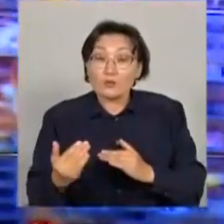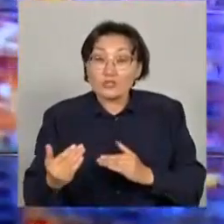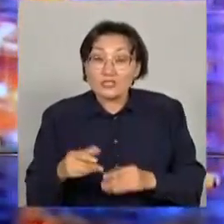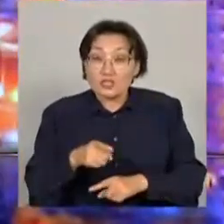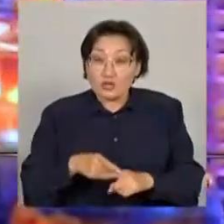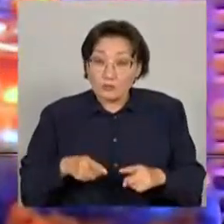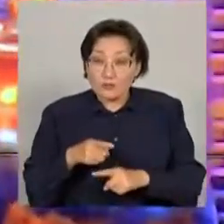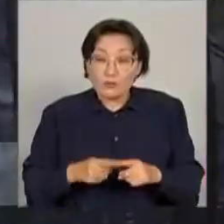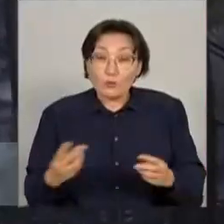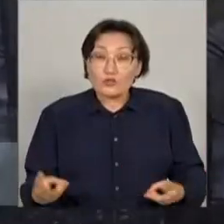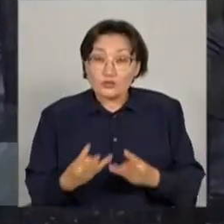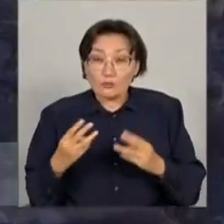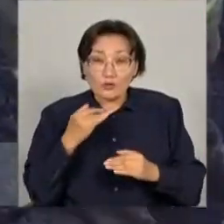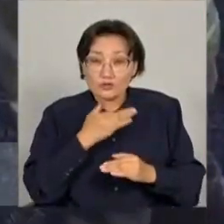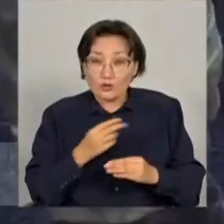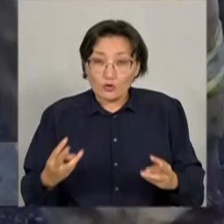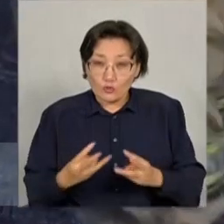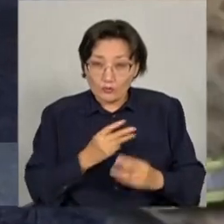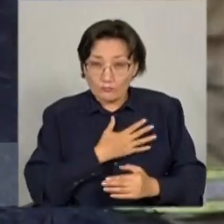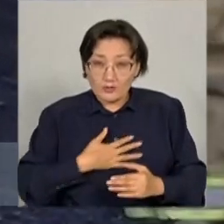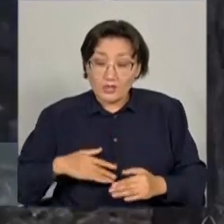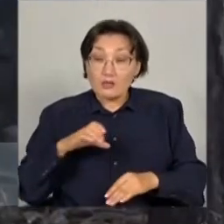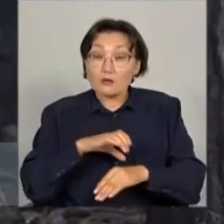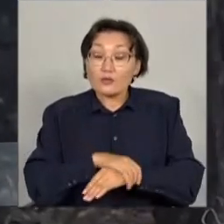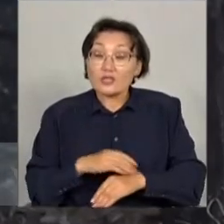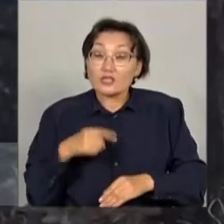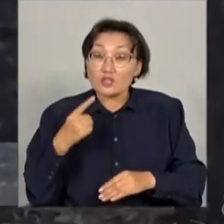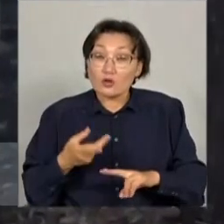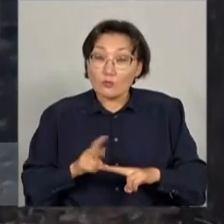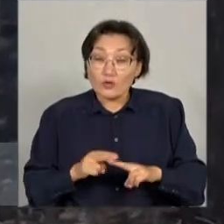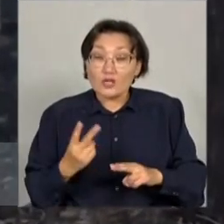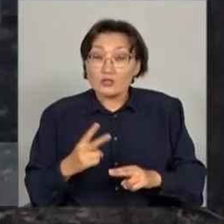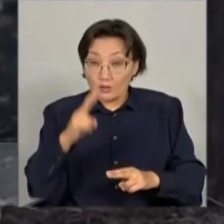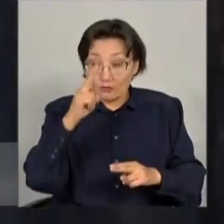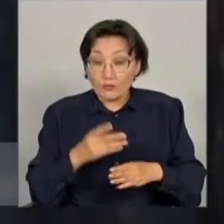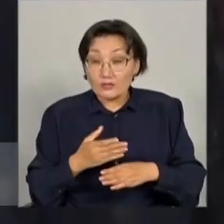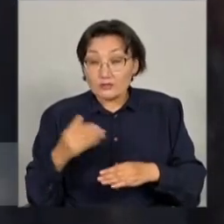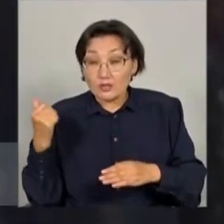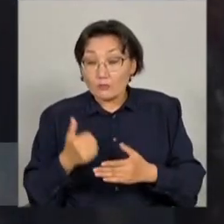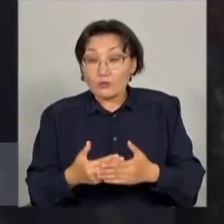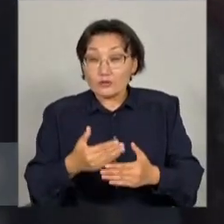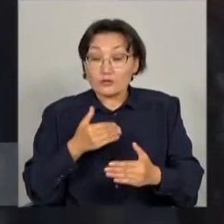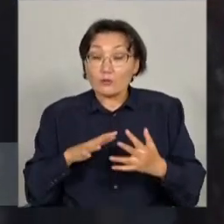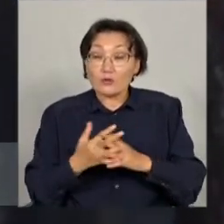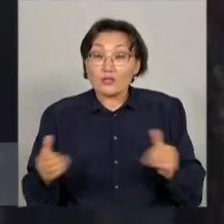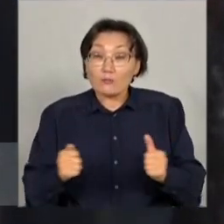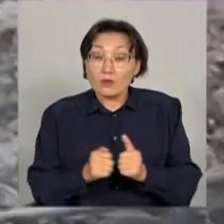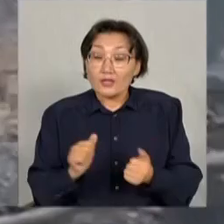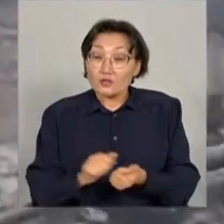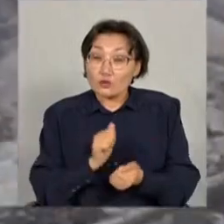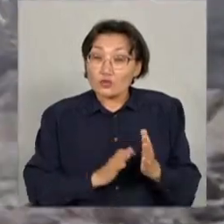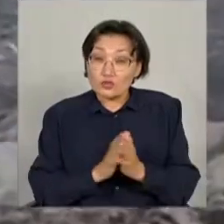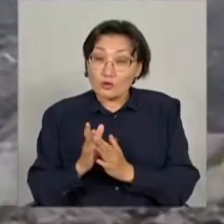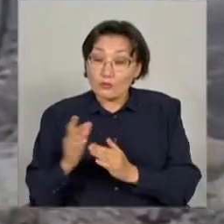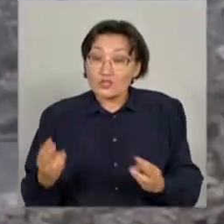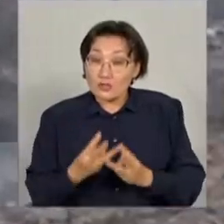тең жартысының өртеніп, көбінің күйіп қалғаны анықталған. Айта кетейік, осыдан 2 апта бұрын ауыл маңында құрғақ шөп жана бастады.